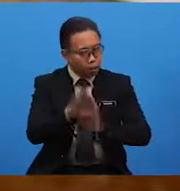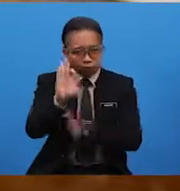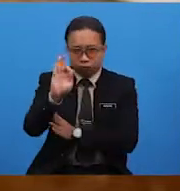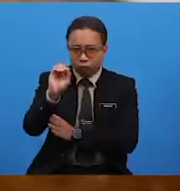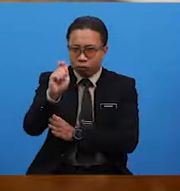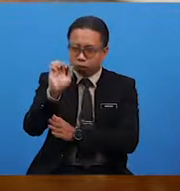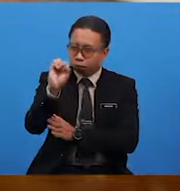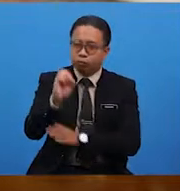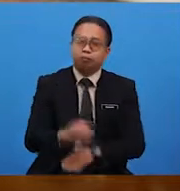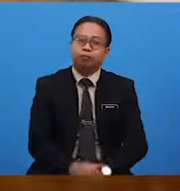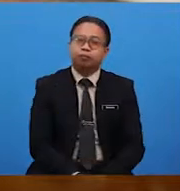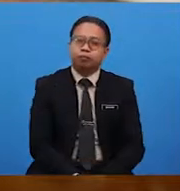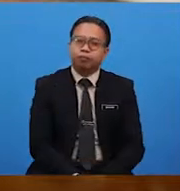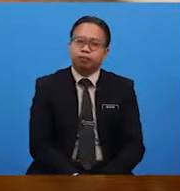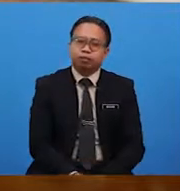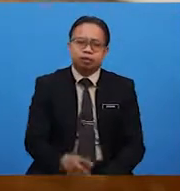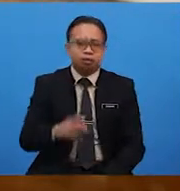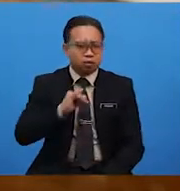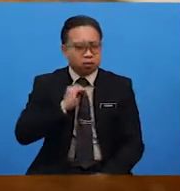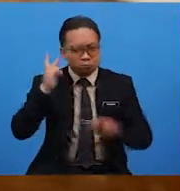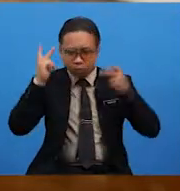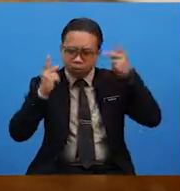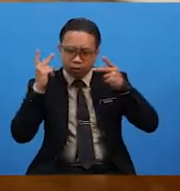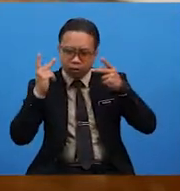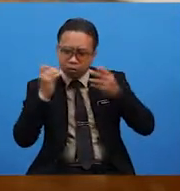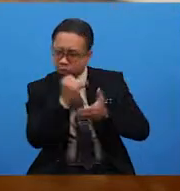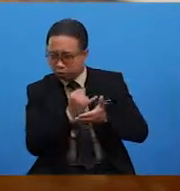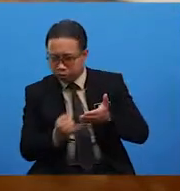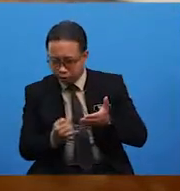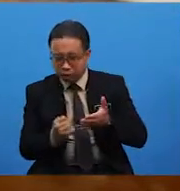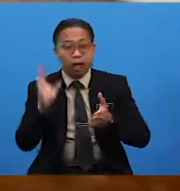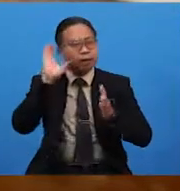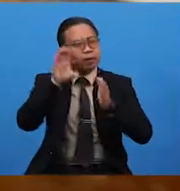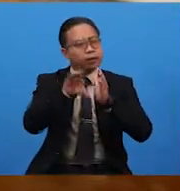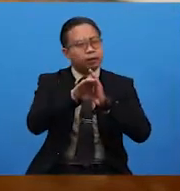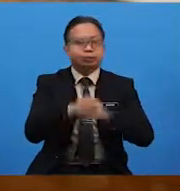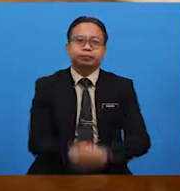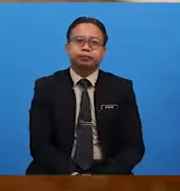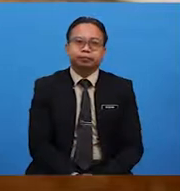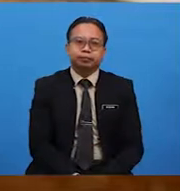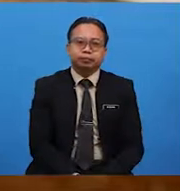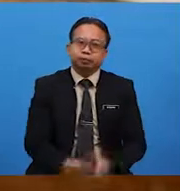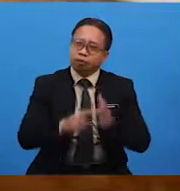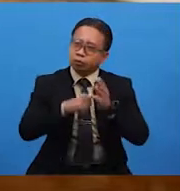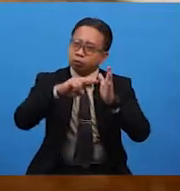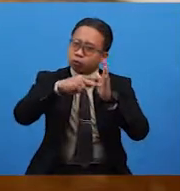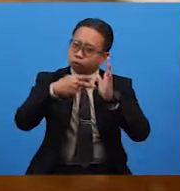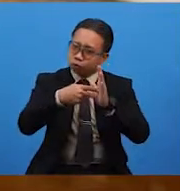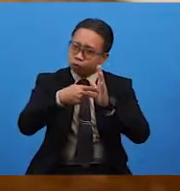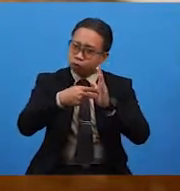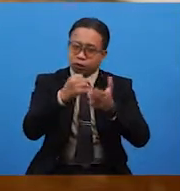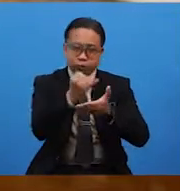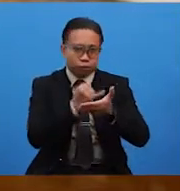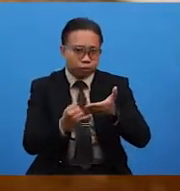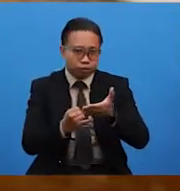seenak kadang-kadang sampai saya keliru itu wonke itu lukisan ke dan sebagainya itulah yang digambarkan sebagai lukisan